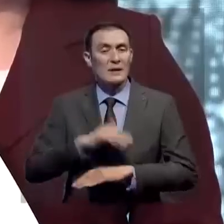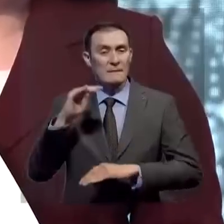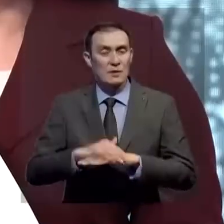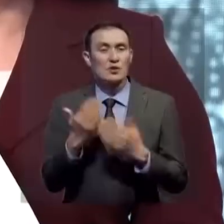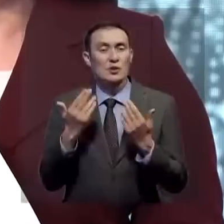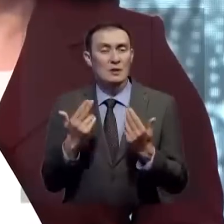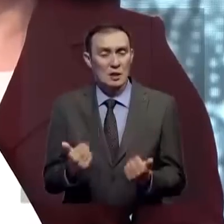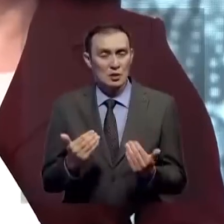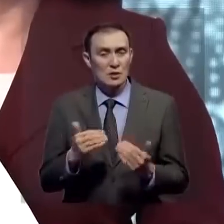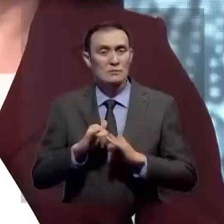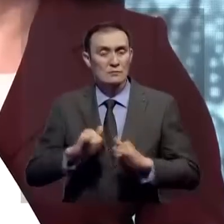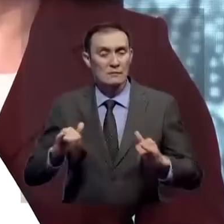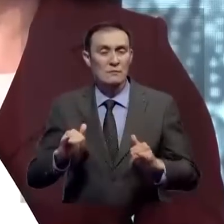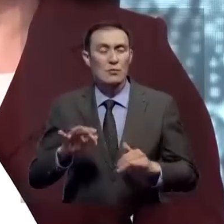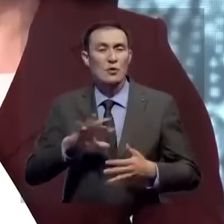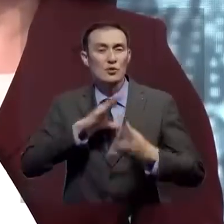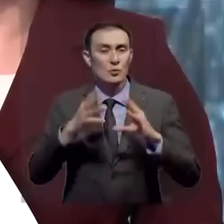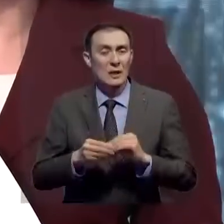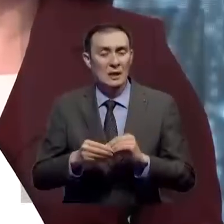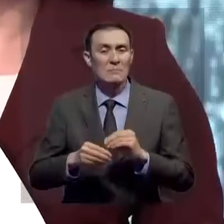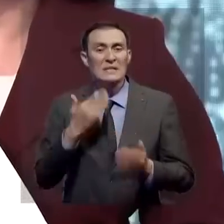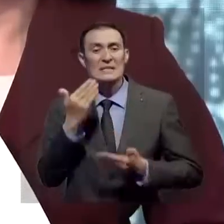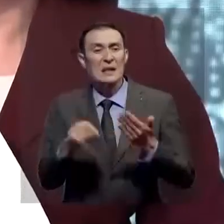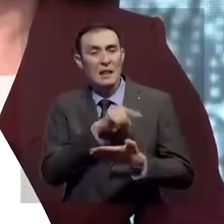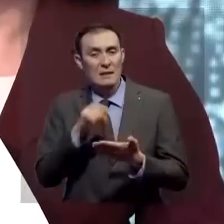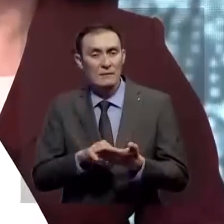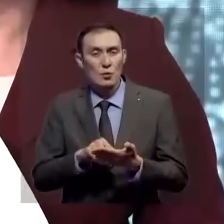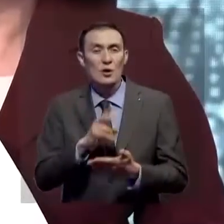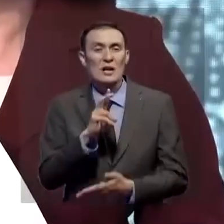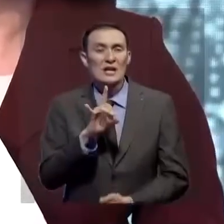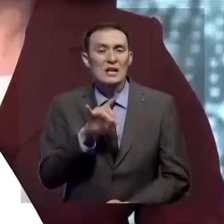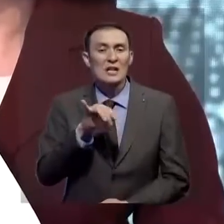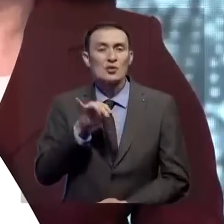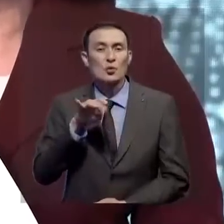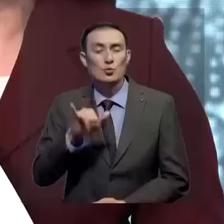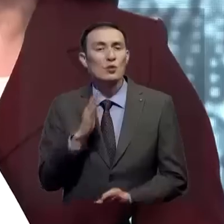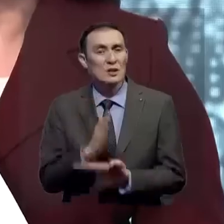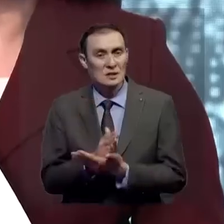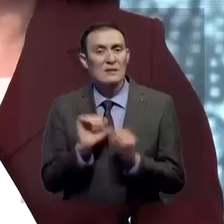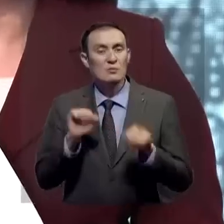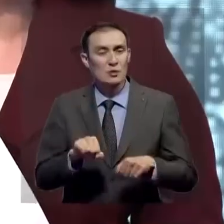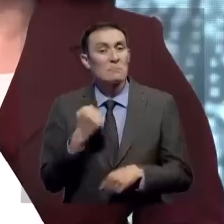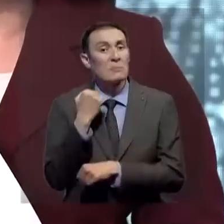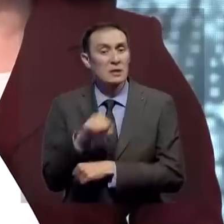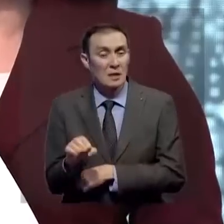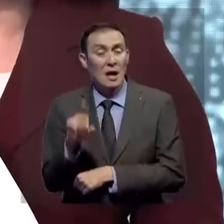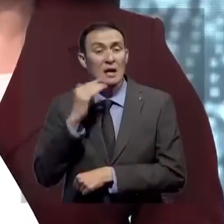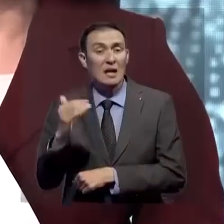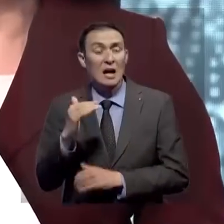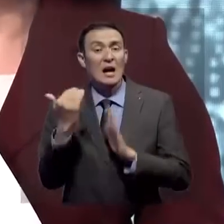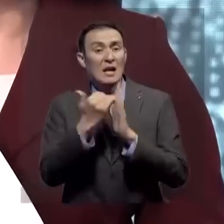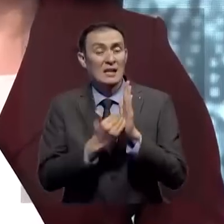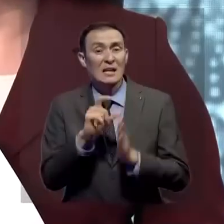страсти накаляются нешуточные. По результатам некоторых исследований у Кылычдароглу есть хорошие шансы на победу. В то время как